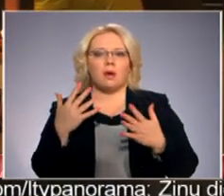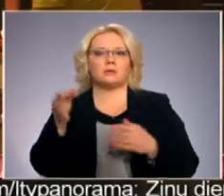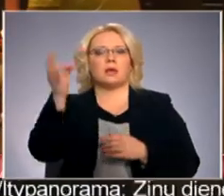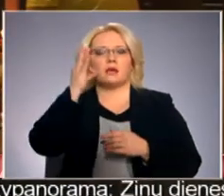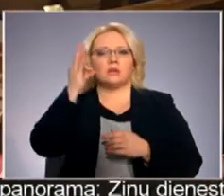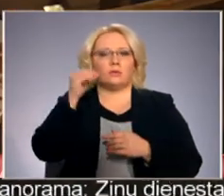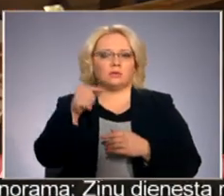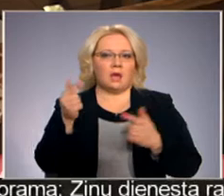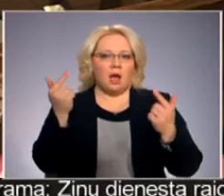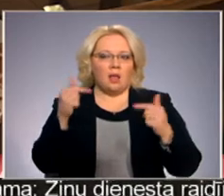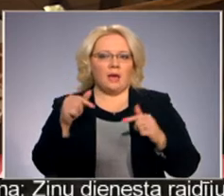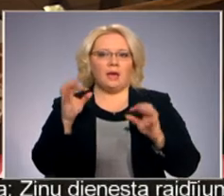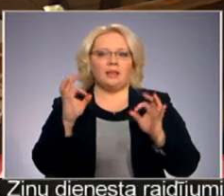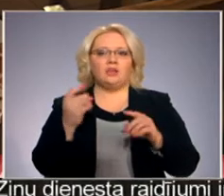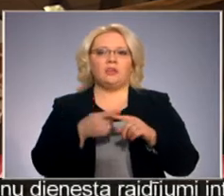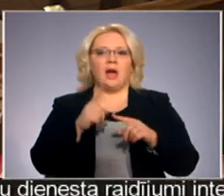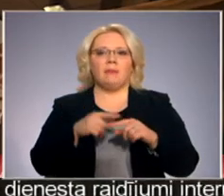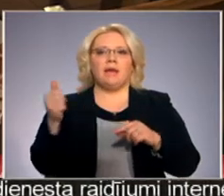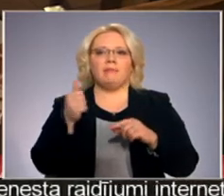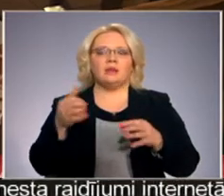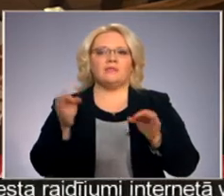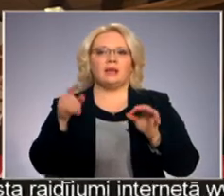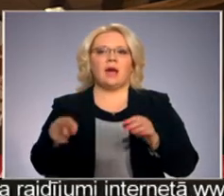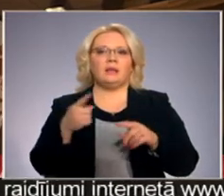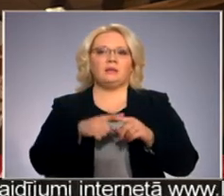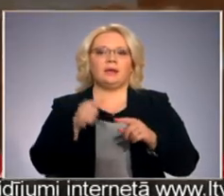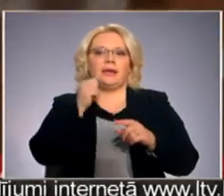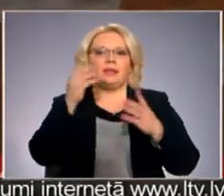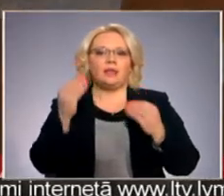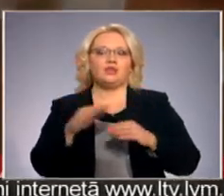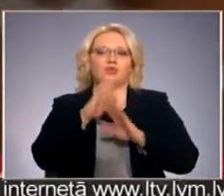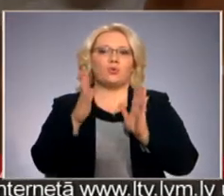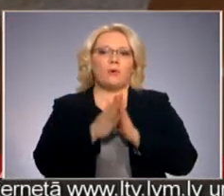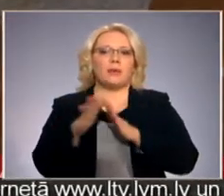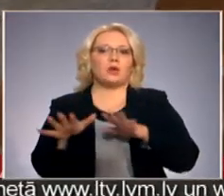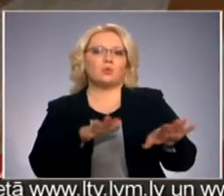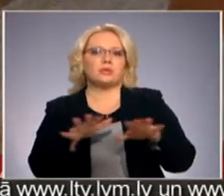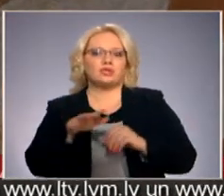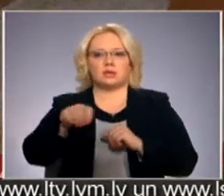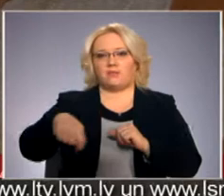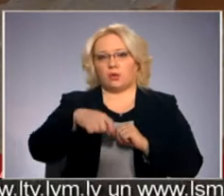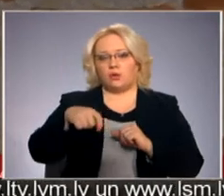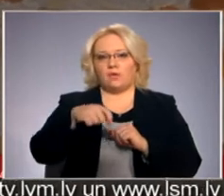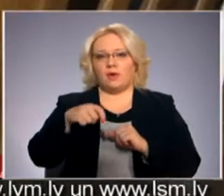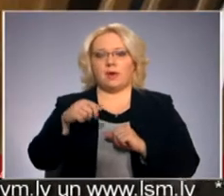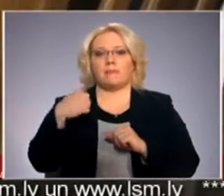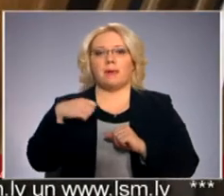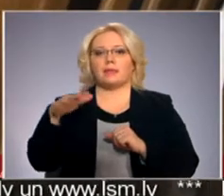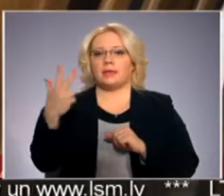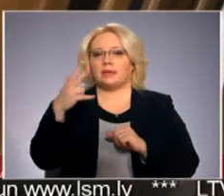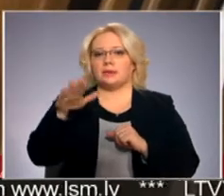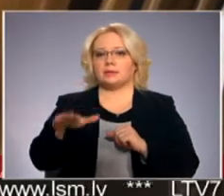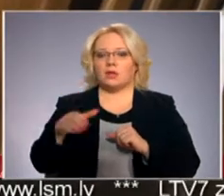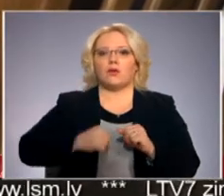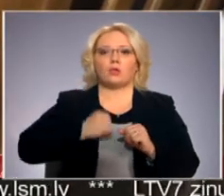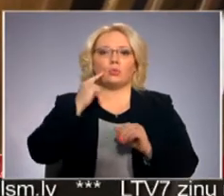šajā laikā. Tieši tāpēc īpaši nozīmīgas ir šādas, varbūt pat ikdienišķas kopīgas rosīšanās virtuvē. Rēzija ir tikai 3 gadiņi un vēl